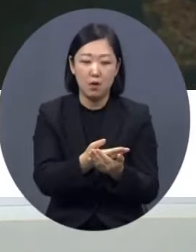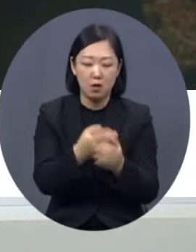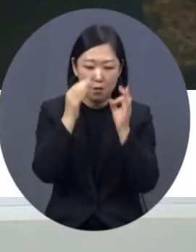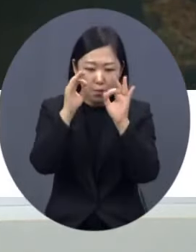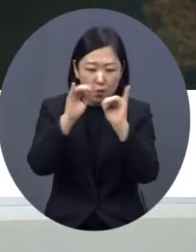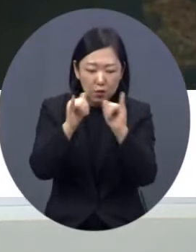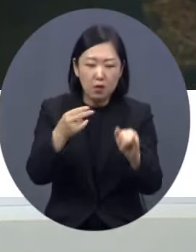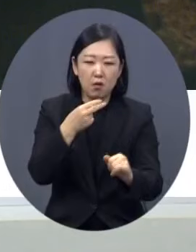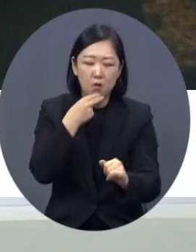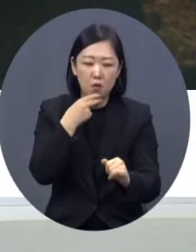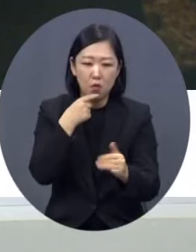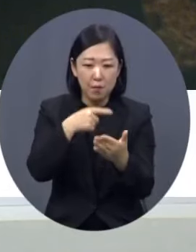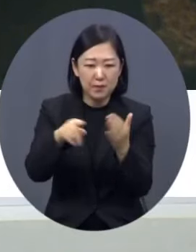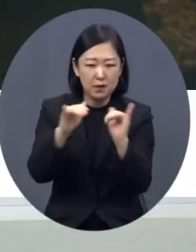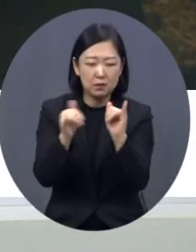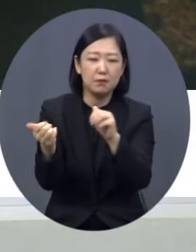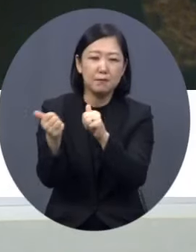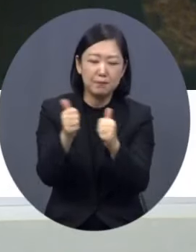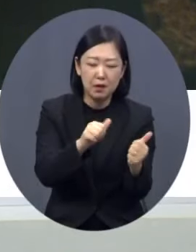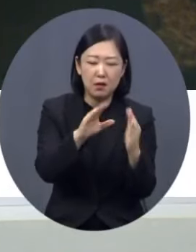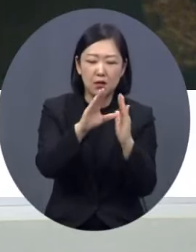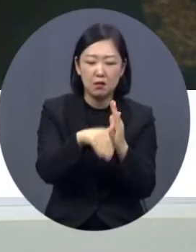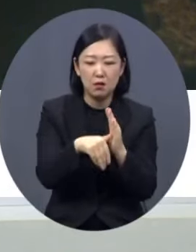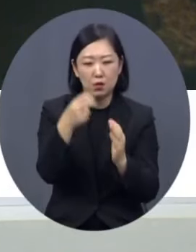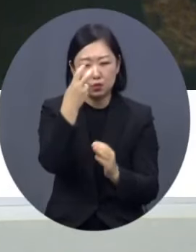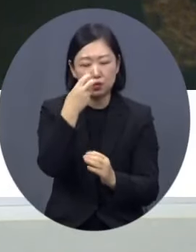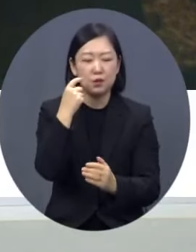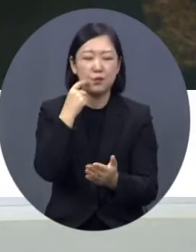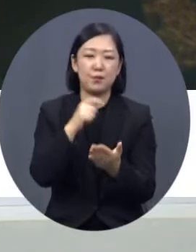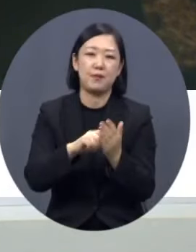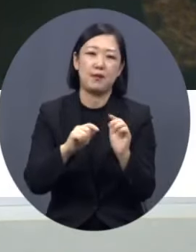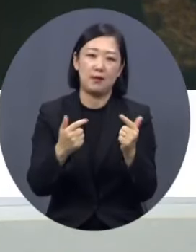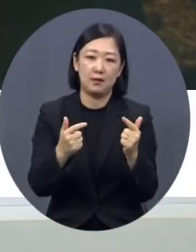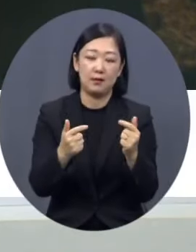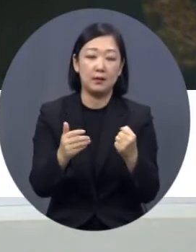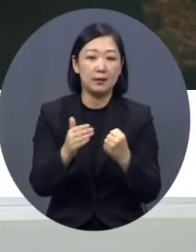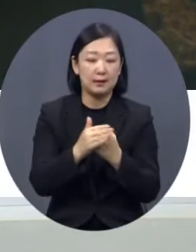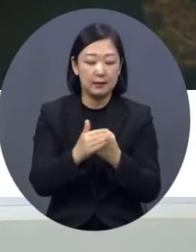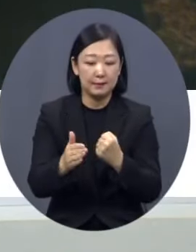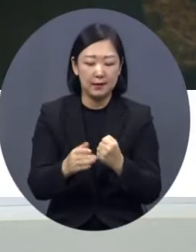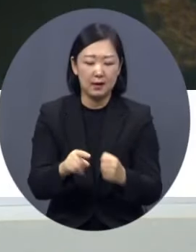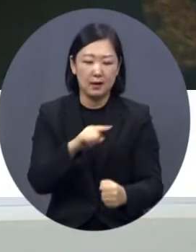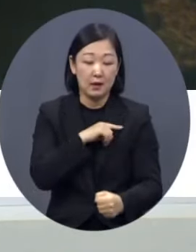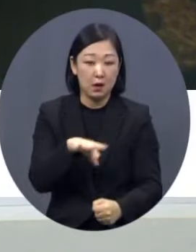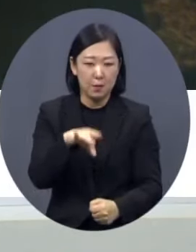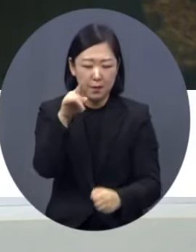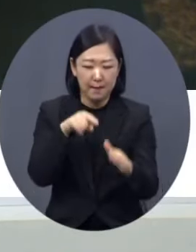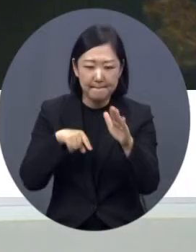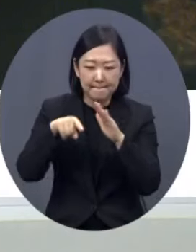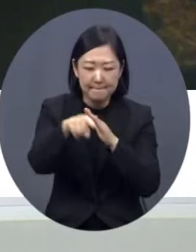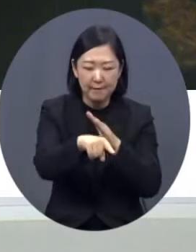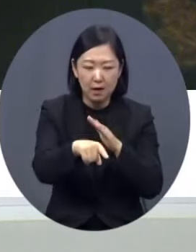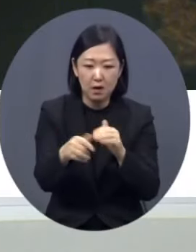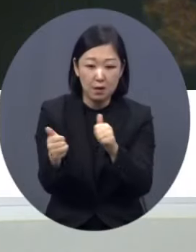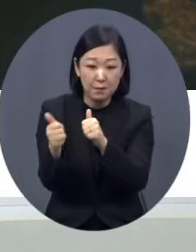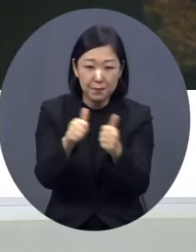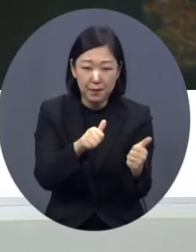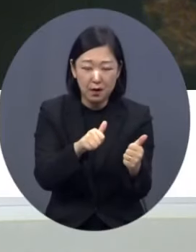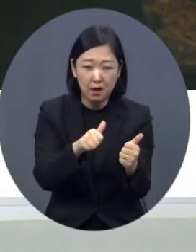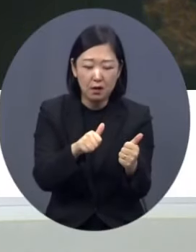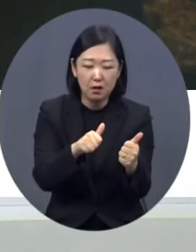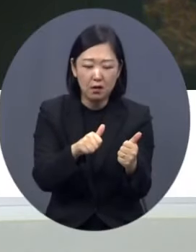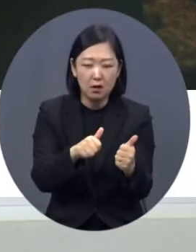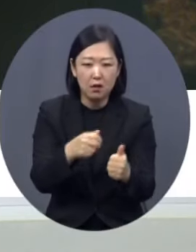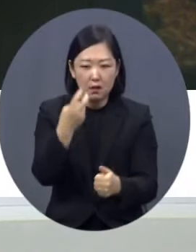피해자 숨질 경우 사건 조사가 쉽지 않은데요 이런 사건 현장에 가장 먼저 달려가 시신에서 단서를